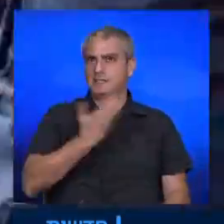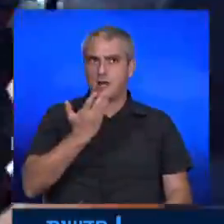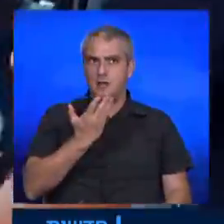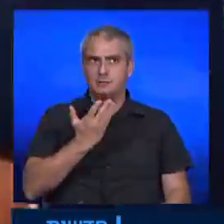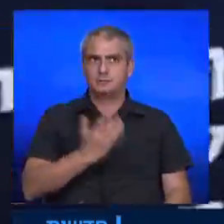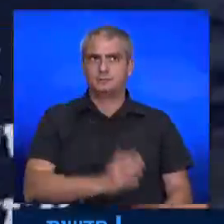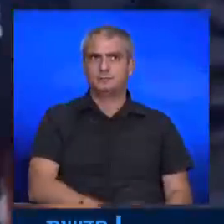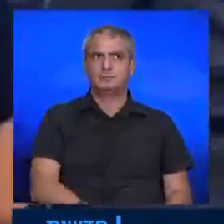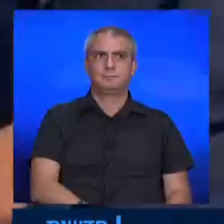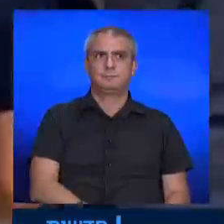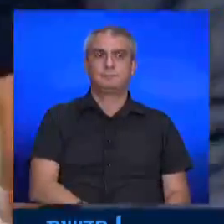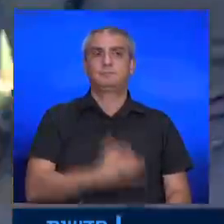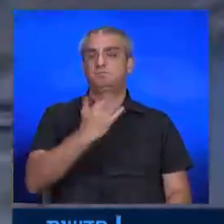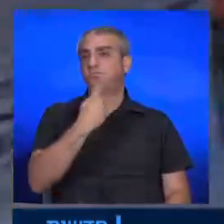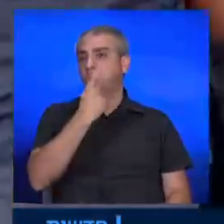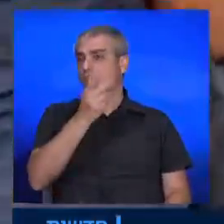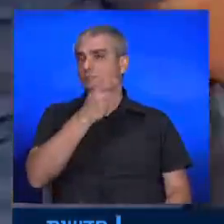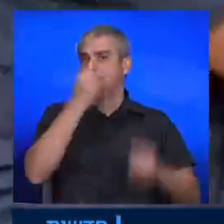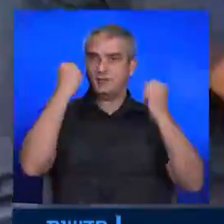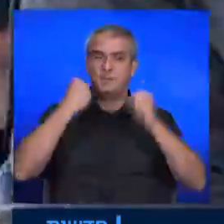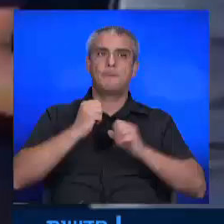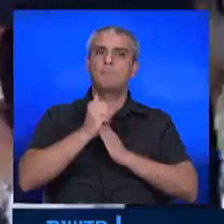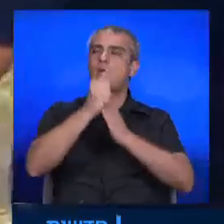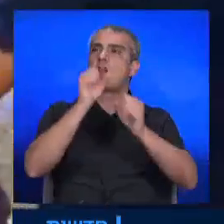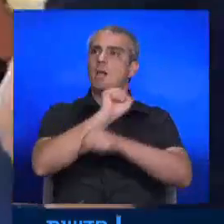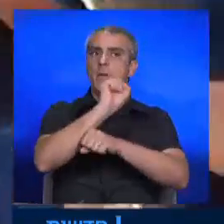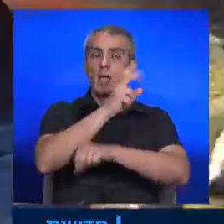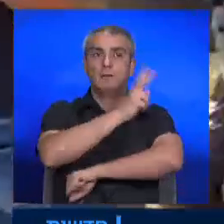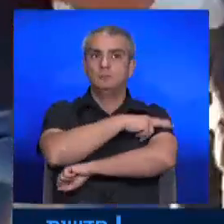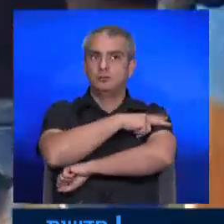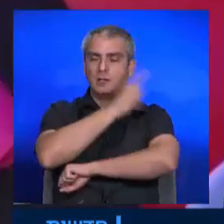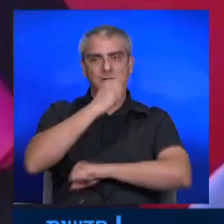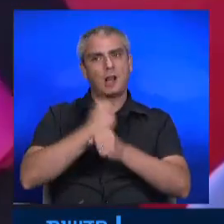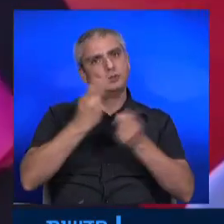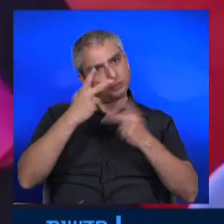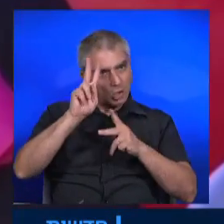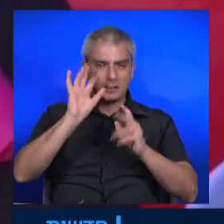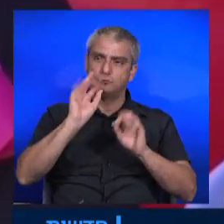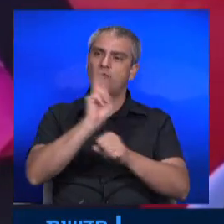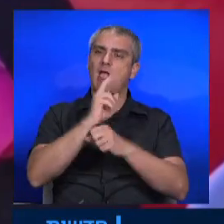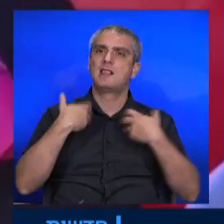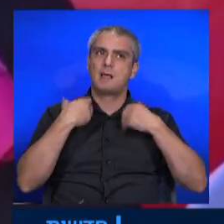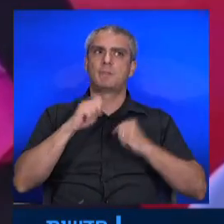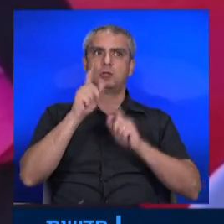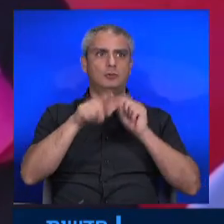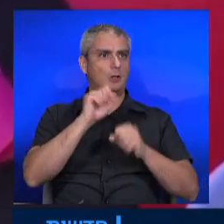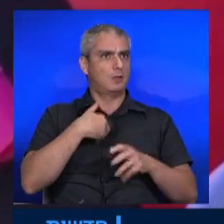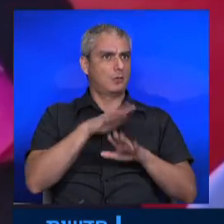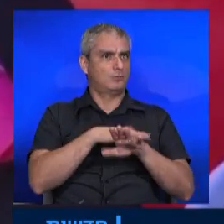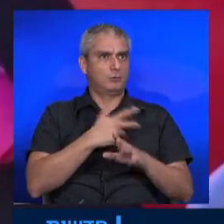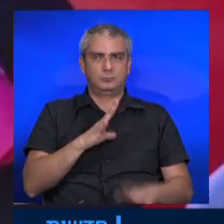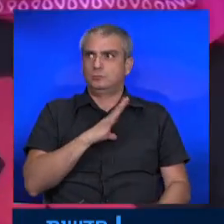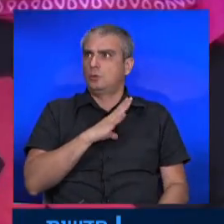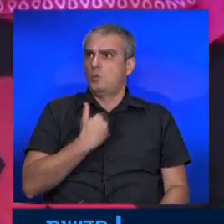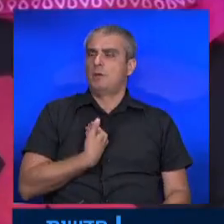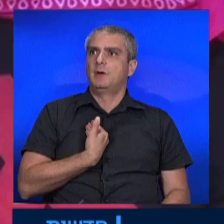היום טענו כמה ממובילי המחאה כי על המשטרה לעשות יותר כדי להגן על ביטחון מפגינים. אנחנו מרגישים מאוימים ומרגישים